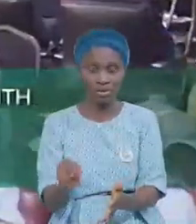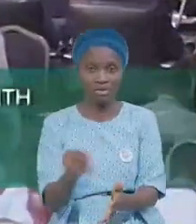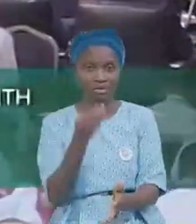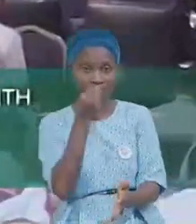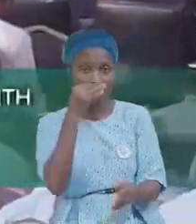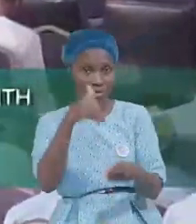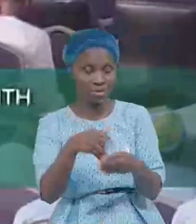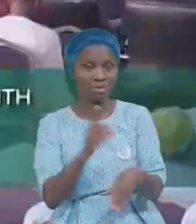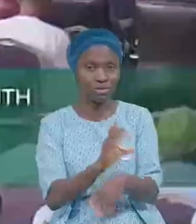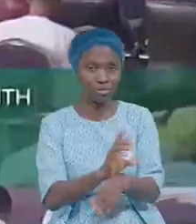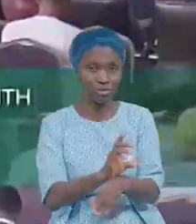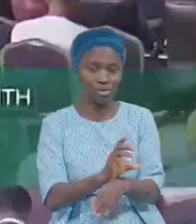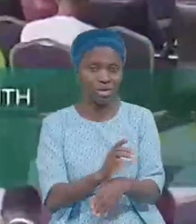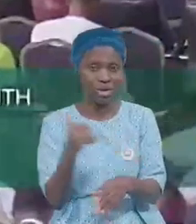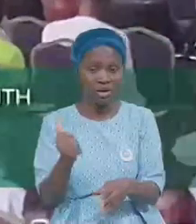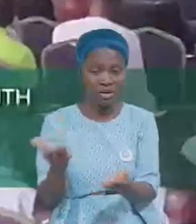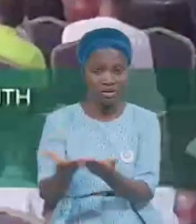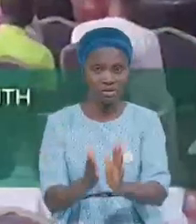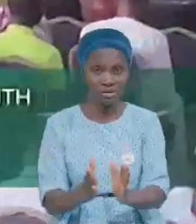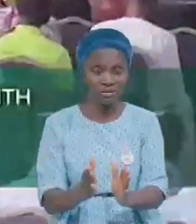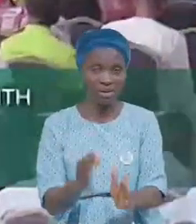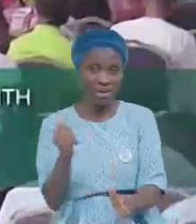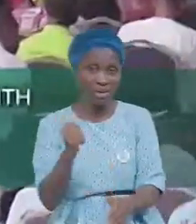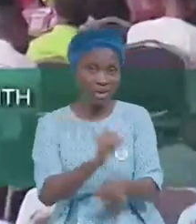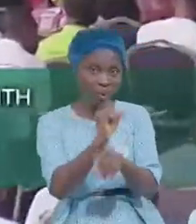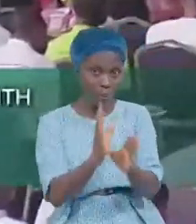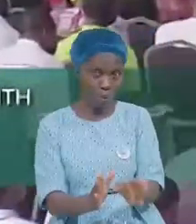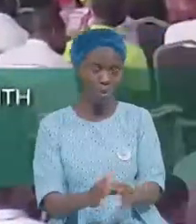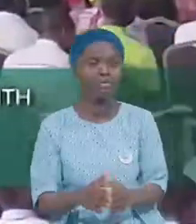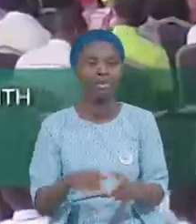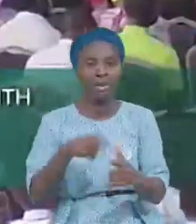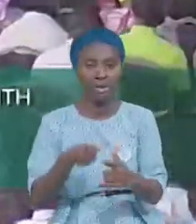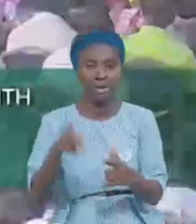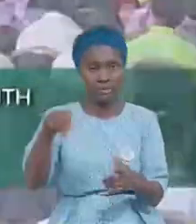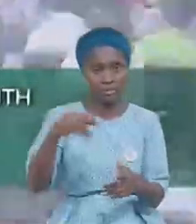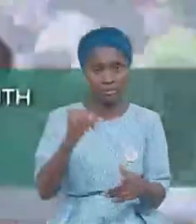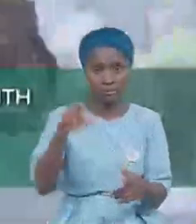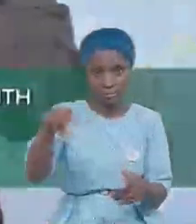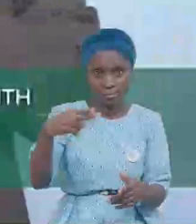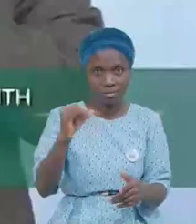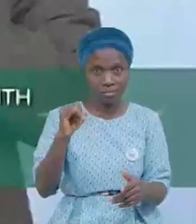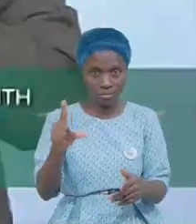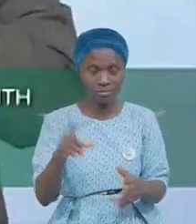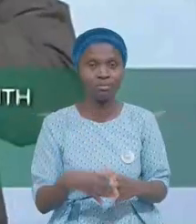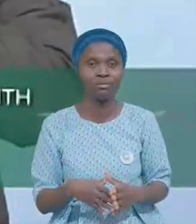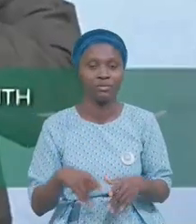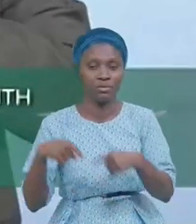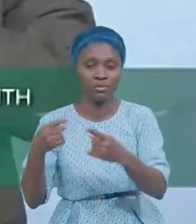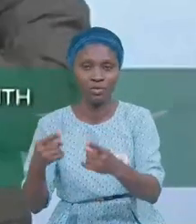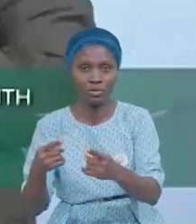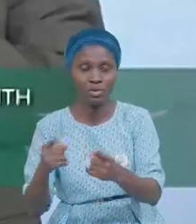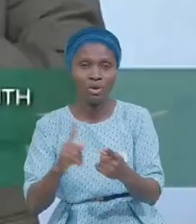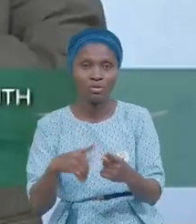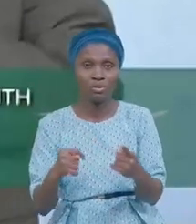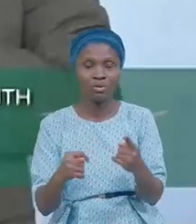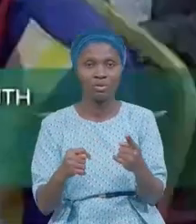était juste un serviteur ouvrier. Philippe étant descendu dans la ville de Samarie,